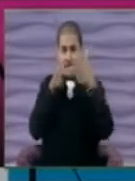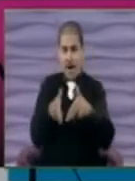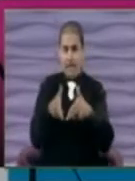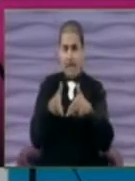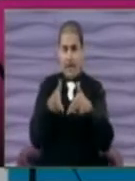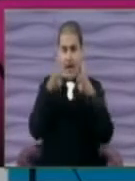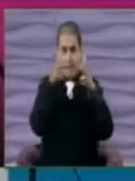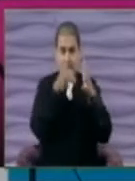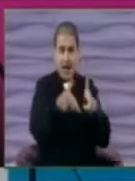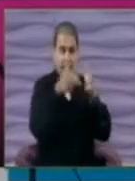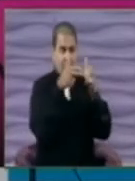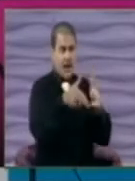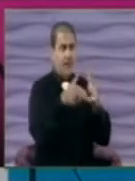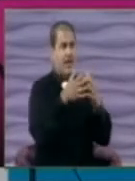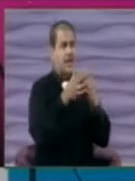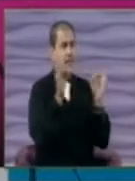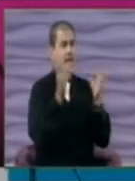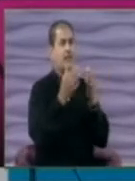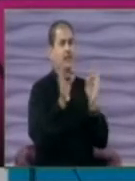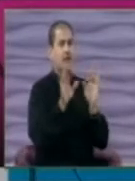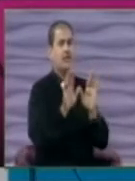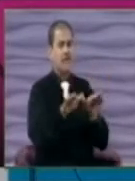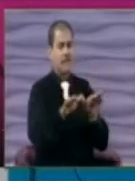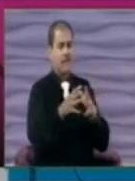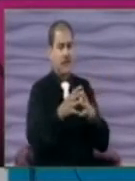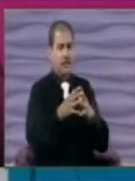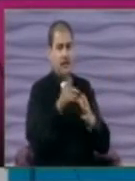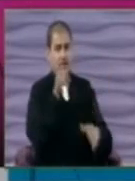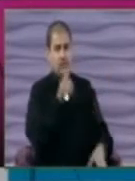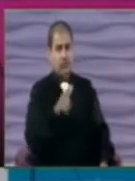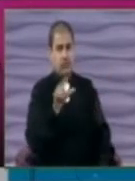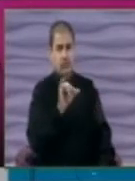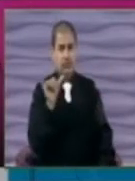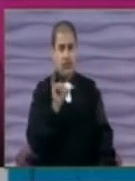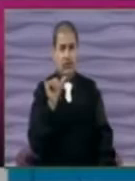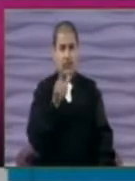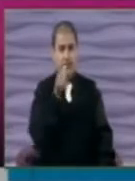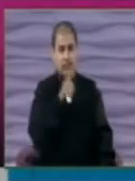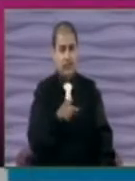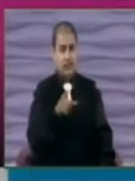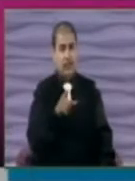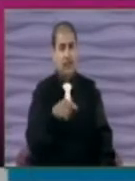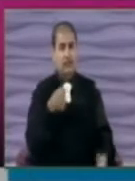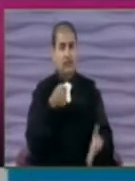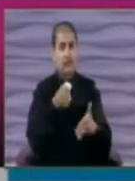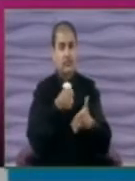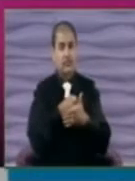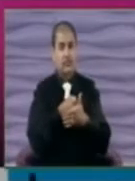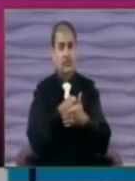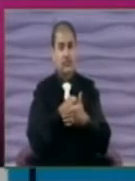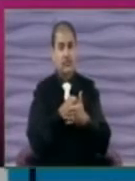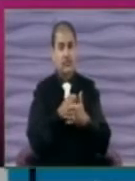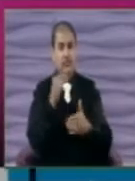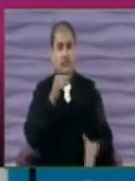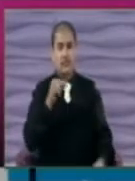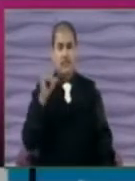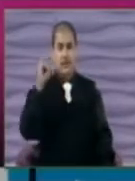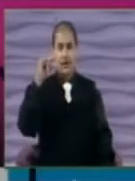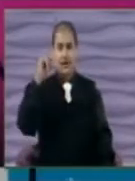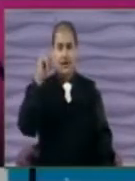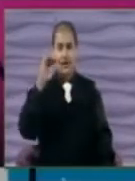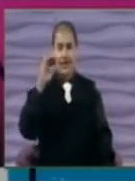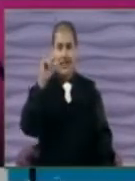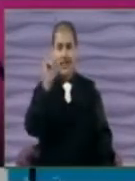على بالاستوديو. هاي الشهادات اللي حصل عليها مجدي القضاء عن